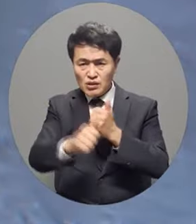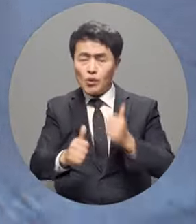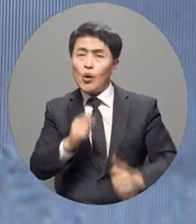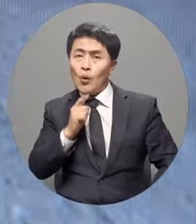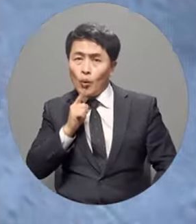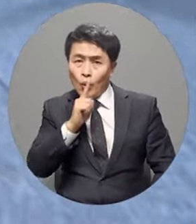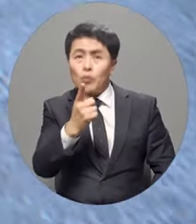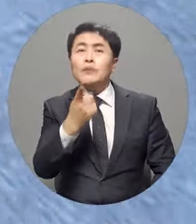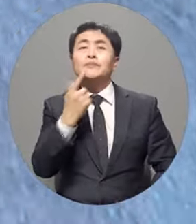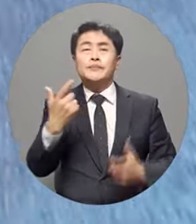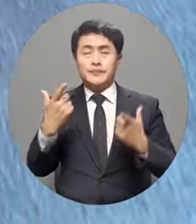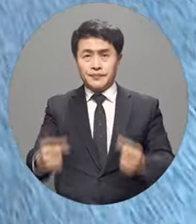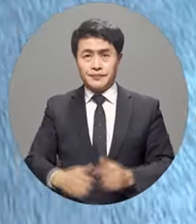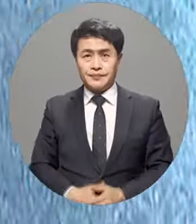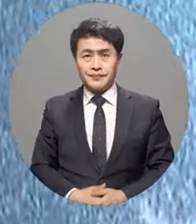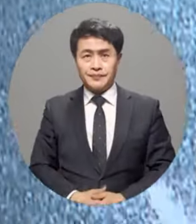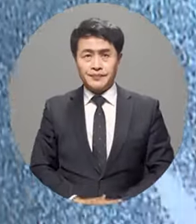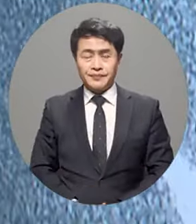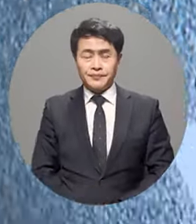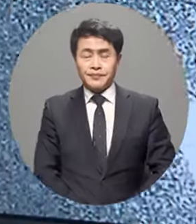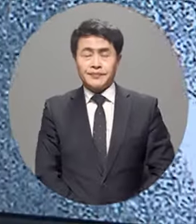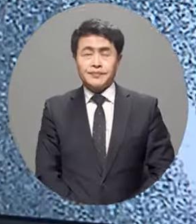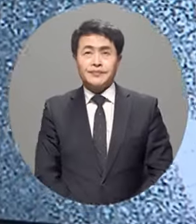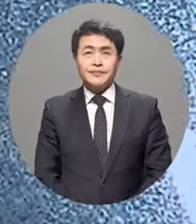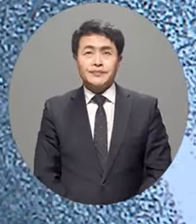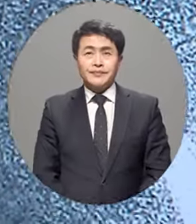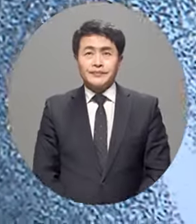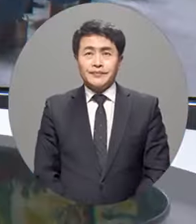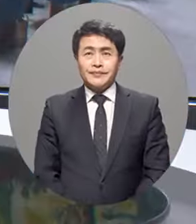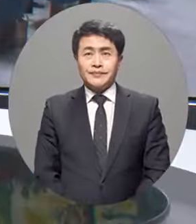당하기도 했습니다 MBC 뉴스 백수입니다